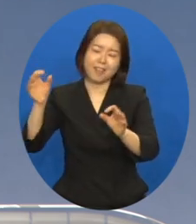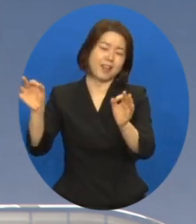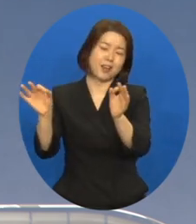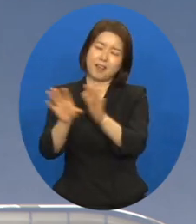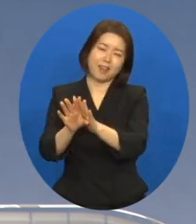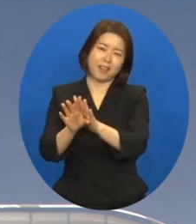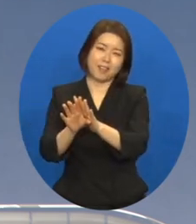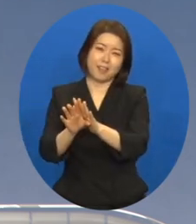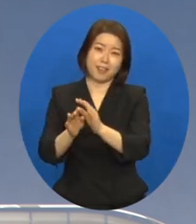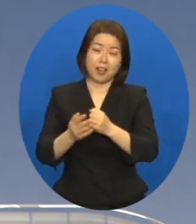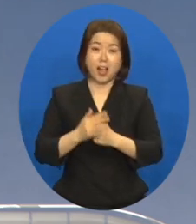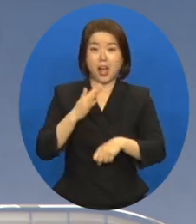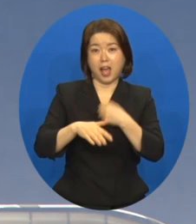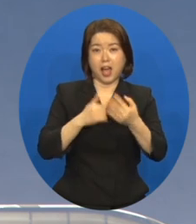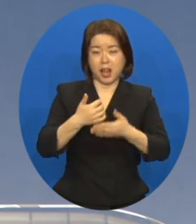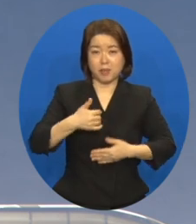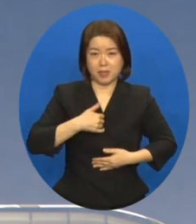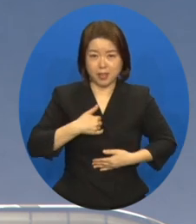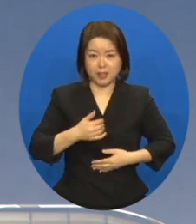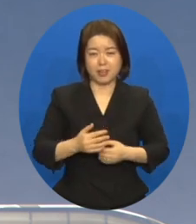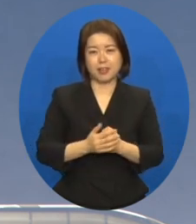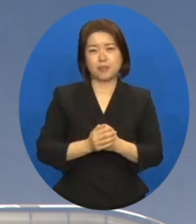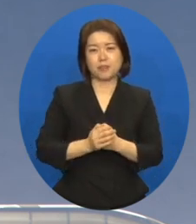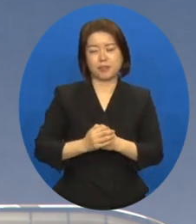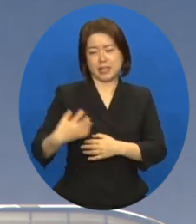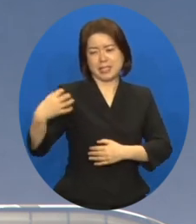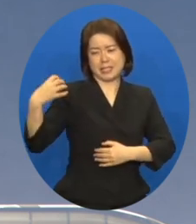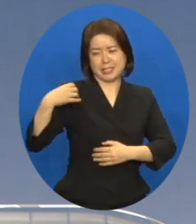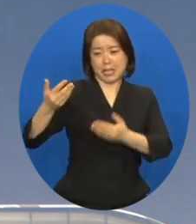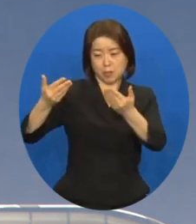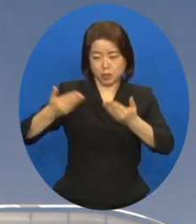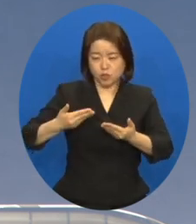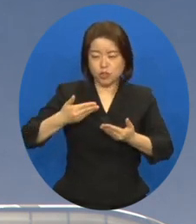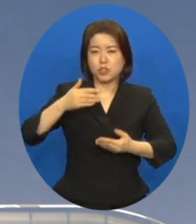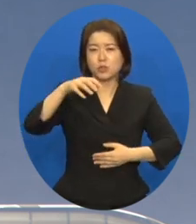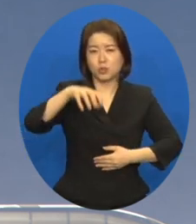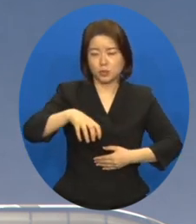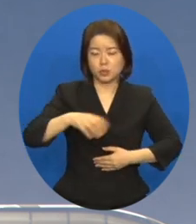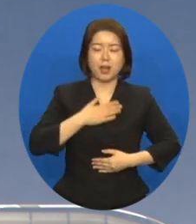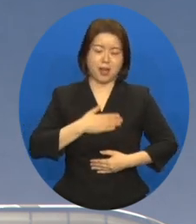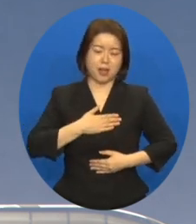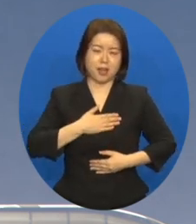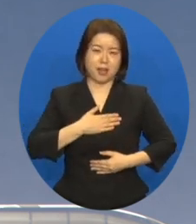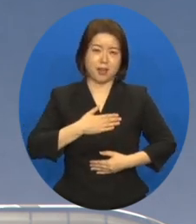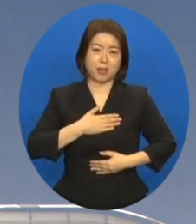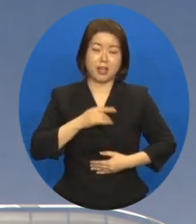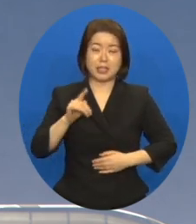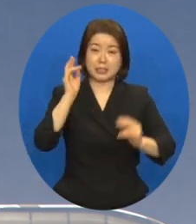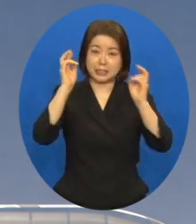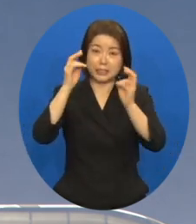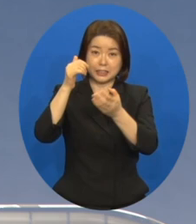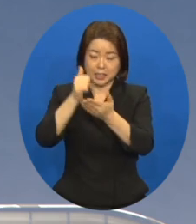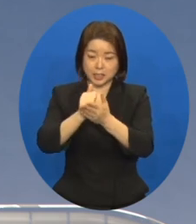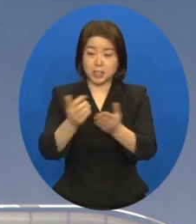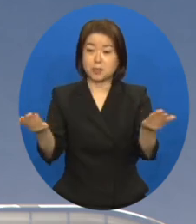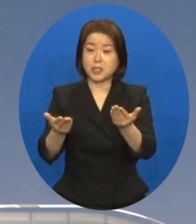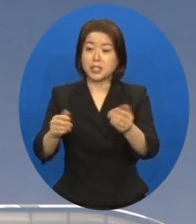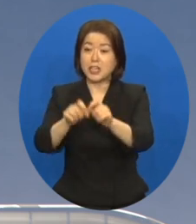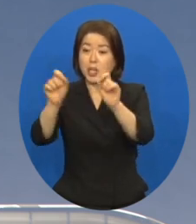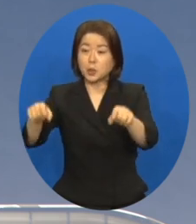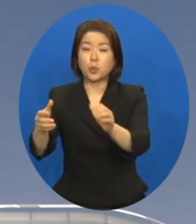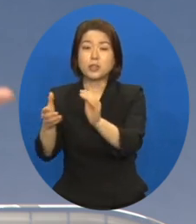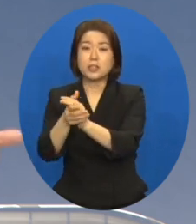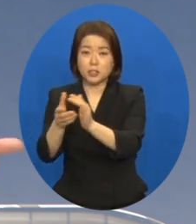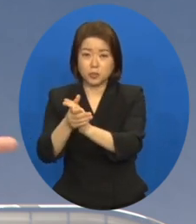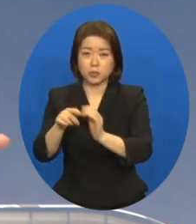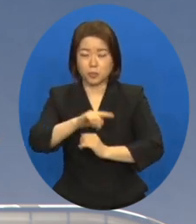사라졌어. 하나님께서 나에게 사명으로 주신 곳인 줄 알았다. 그 사장님이나 직장에 있는 동료들 중에